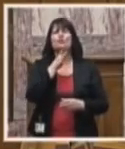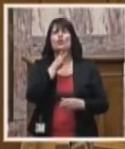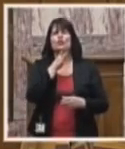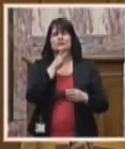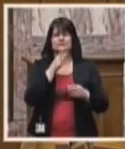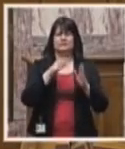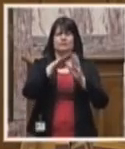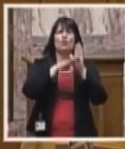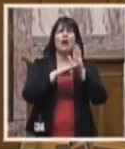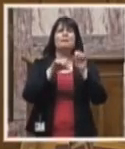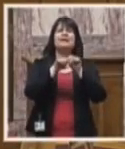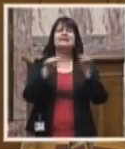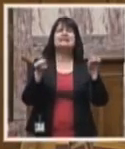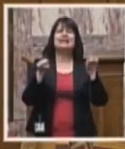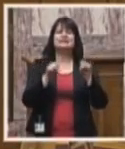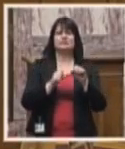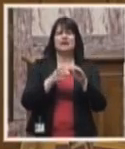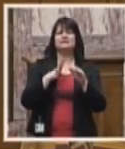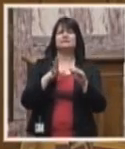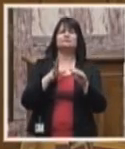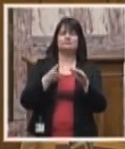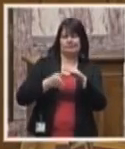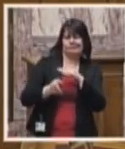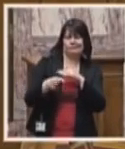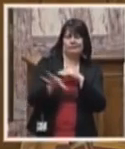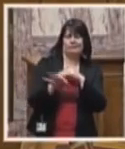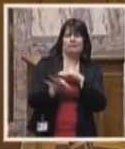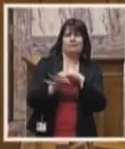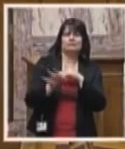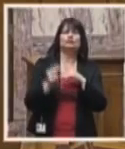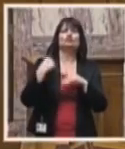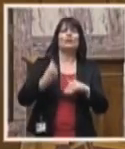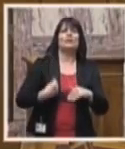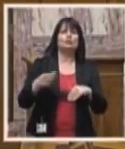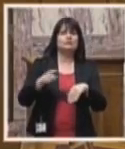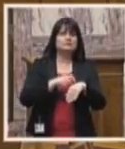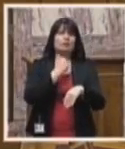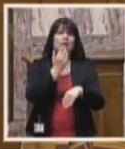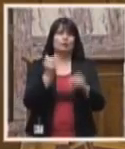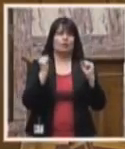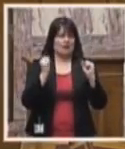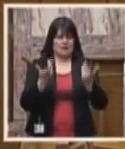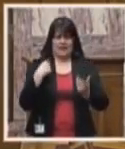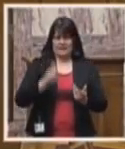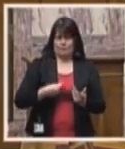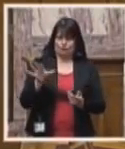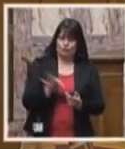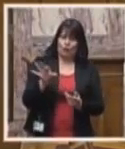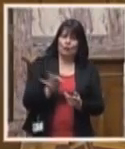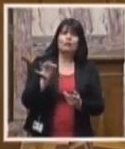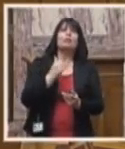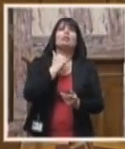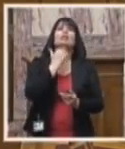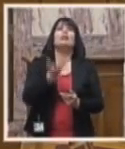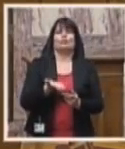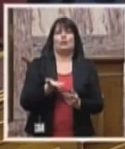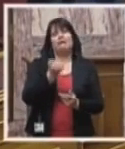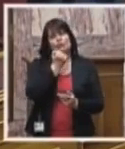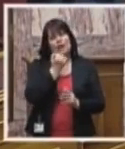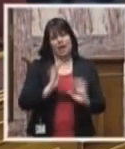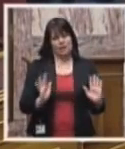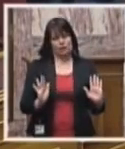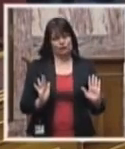όπως λέγονται, το ρουσφέτι, το δημόσιο, το οποίο πια δεν μπορεί να αντέξει μια τέτοια στρεβλή ανάπτυξη.